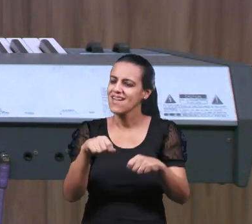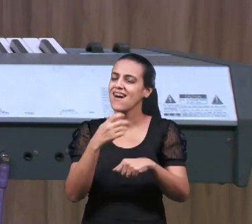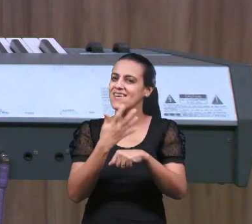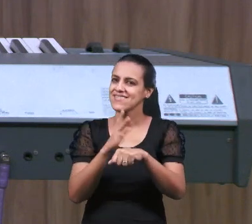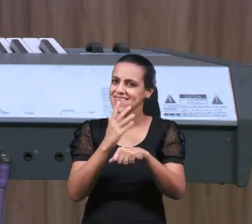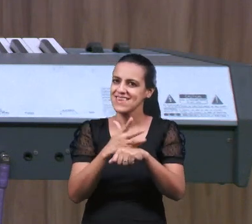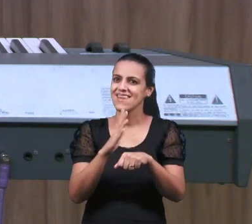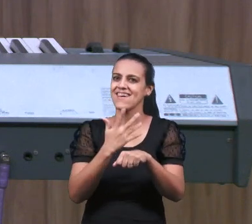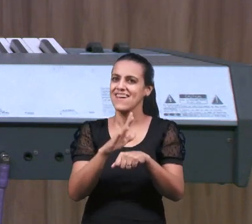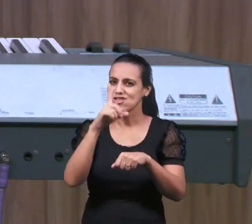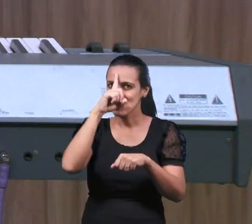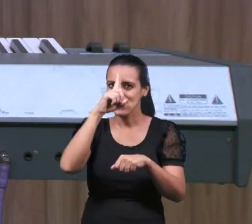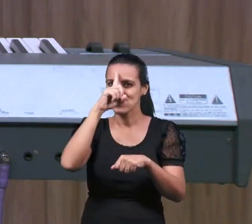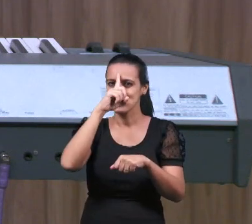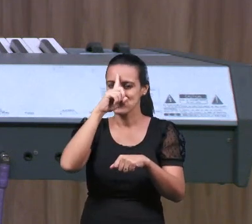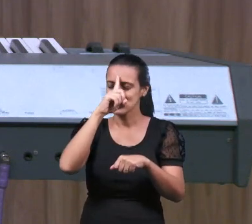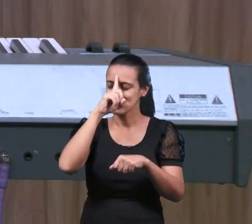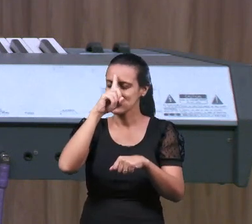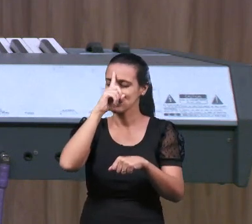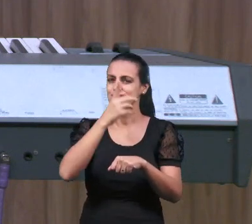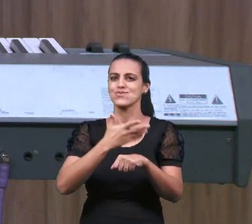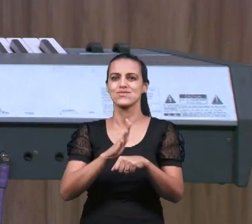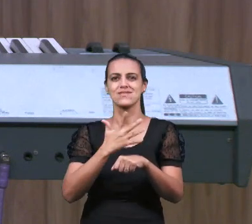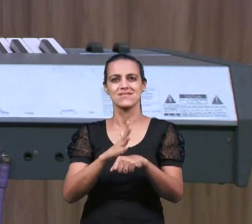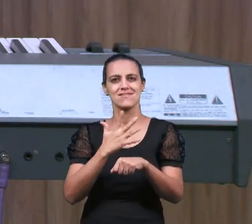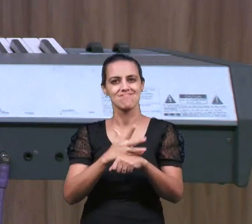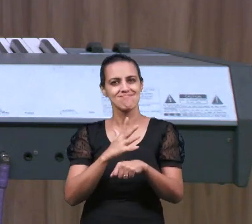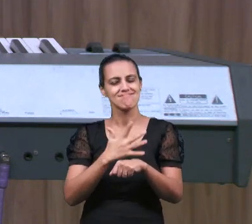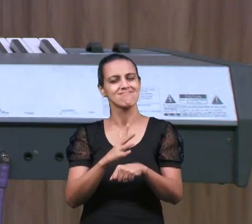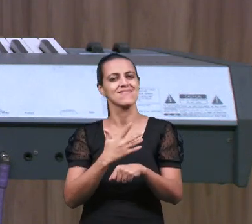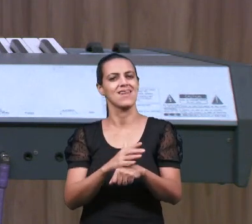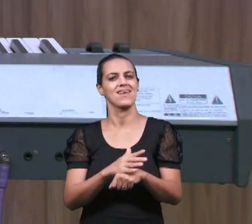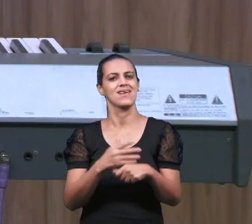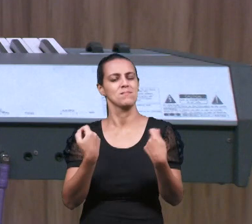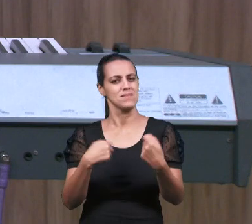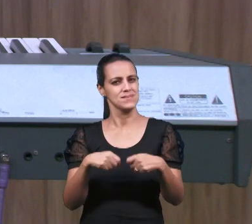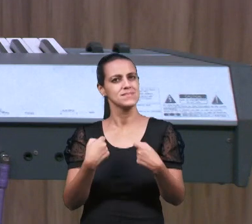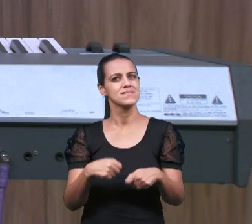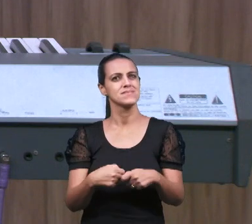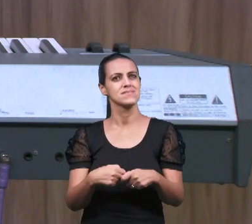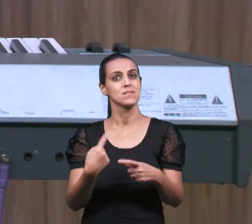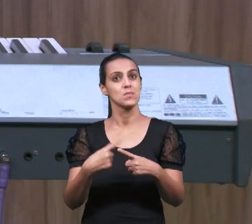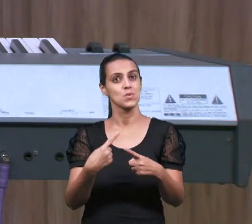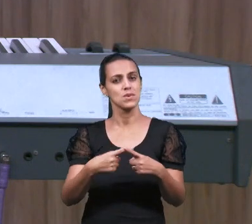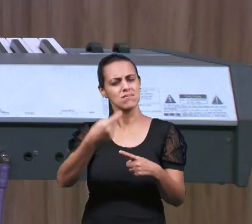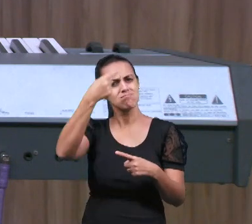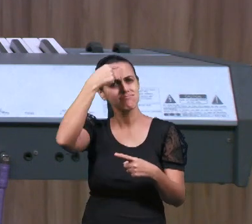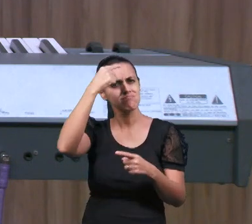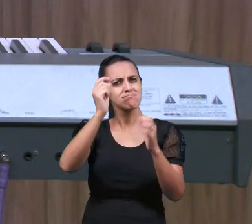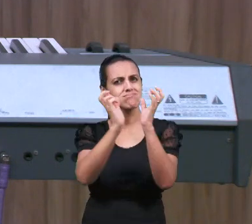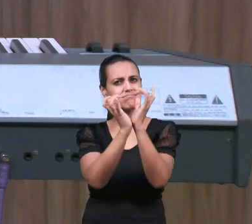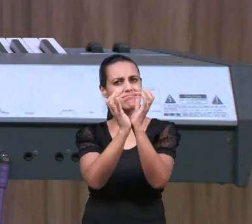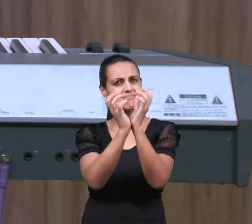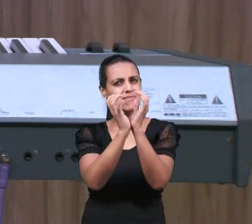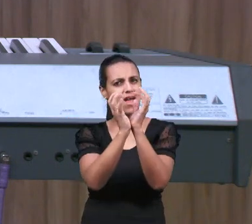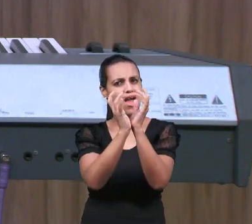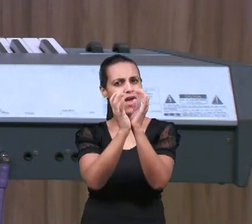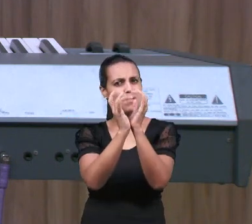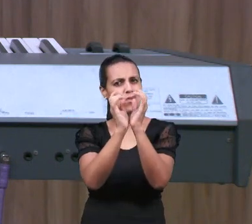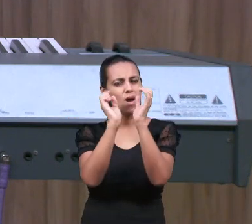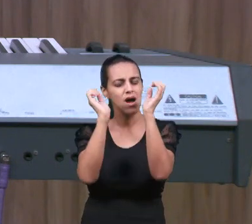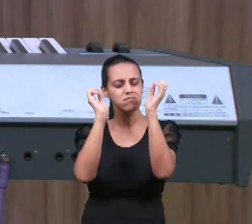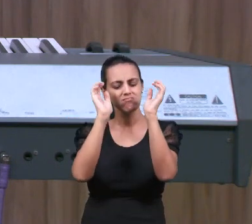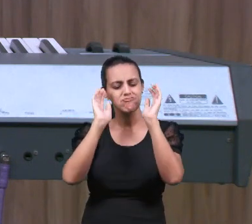nous nous entraînons tous les jours, quand nous nous dédions tous les jours, quand nous reprenons plusieurs fois. Parce que notre cerveau, il est